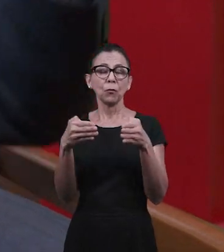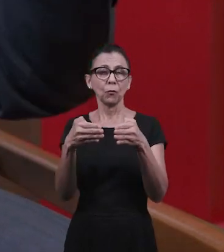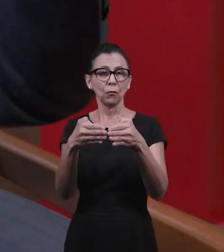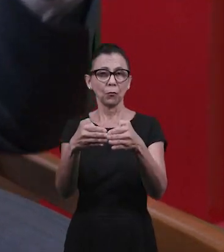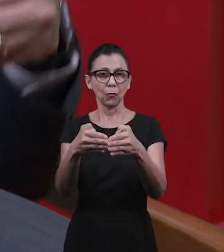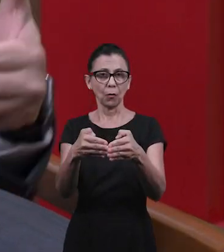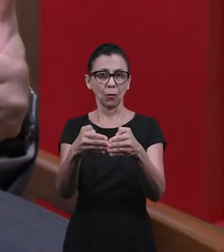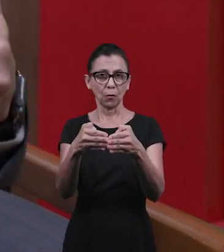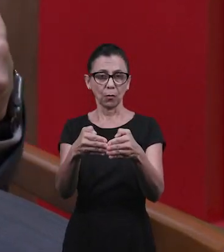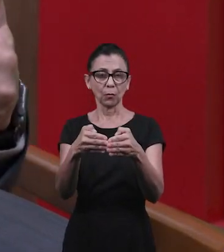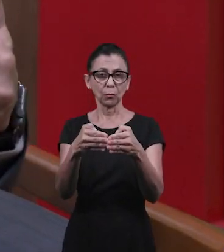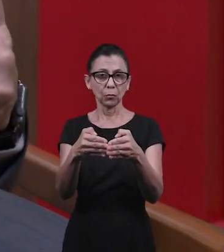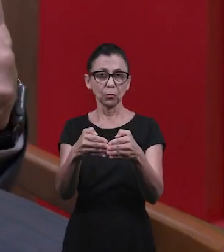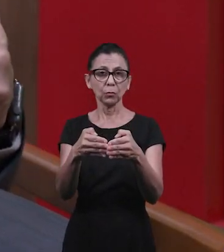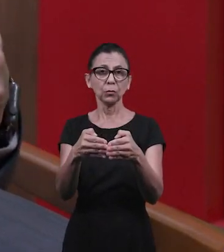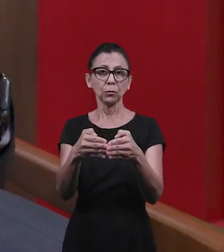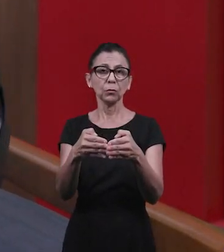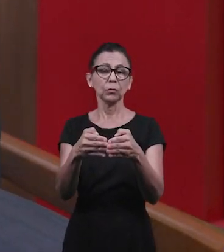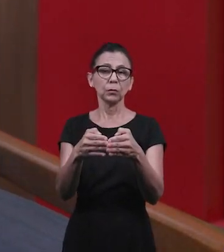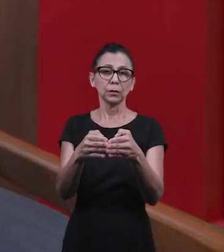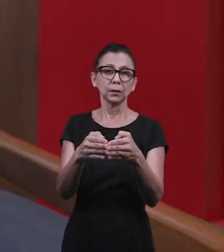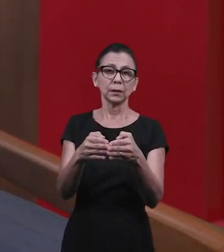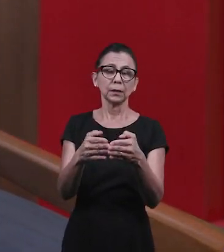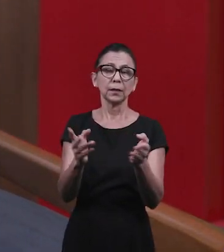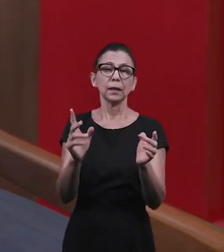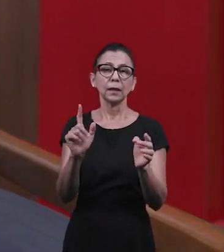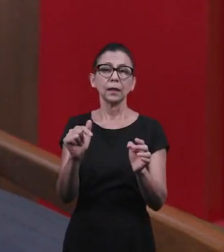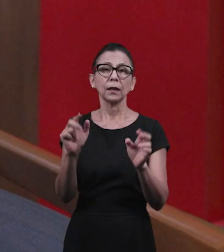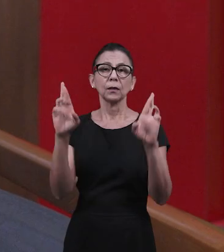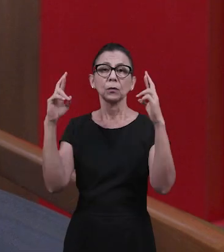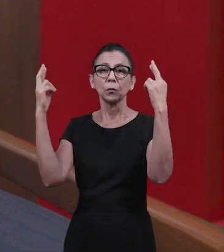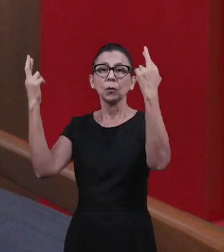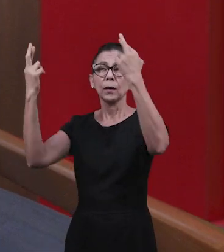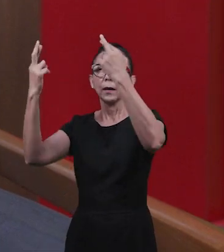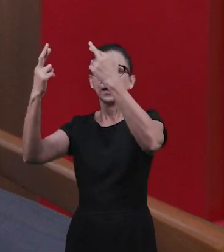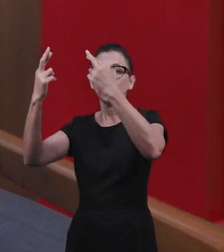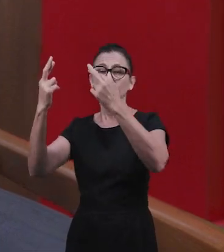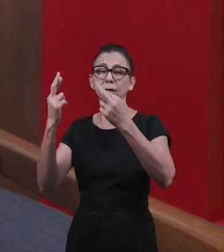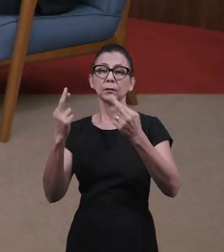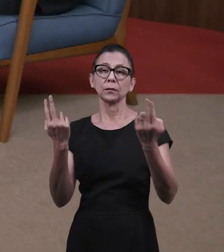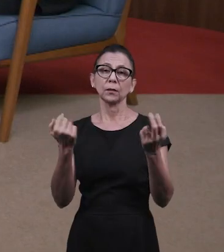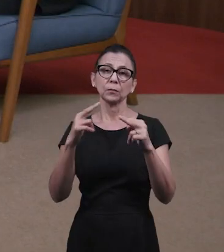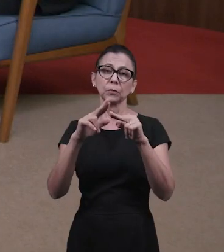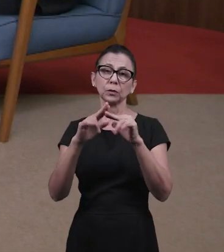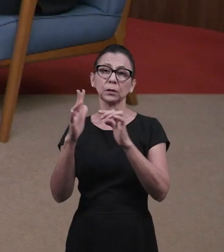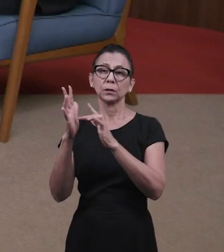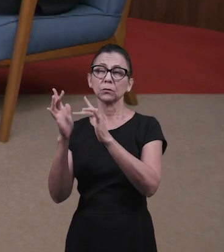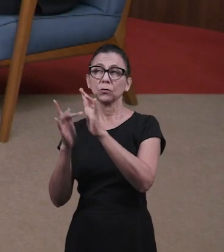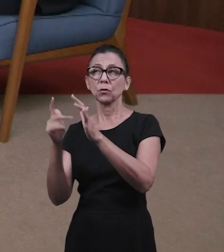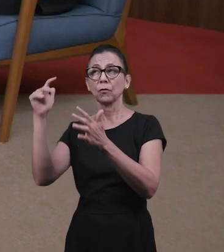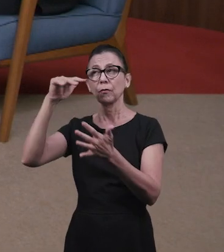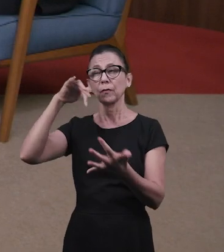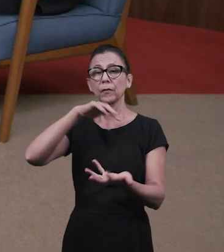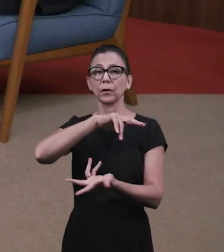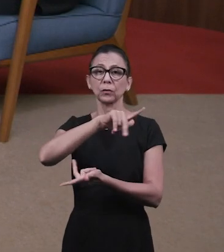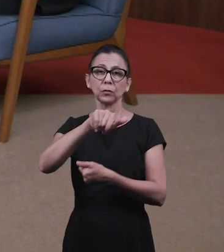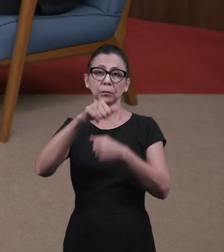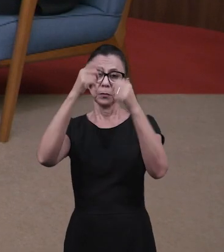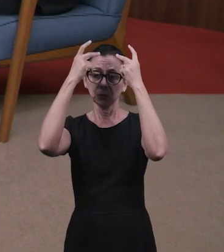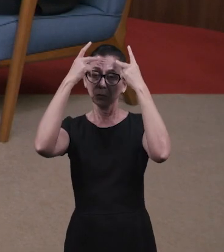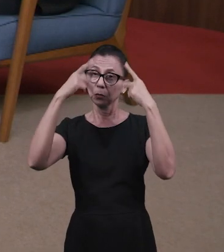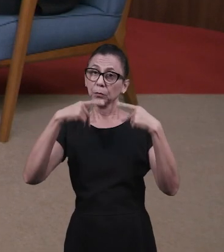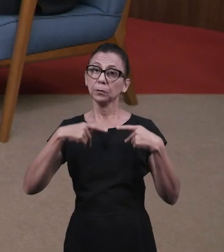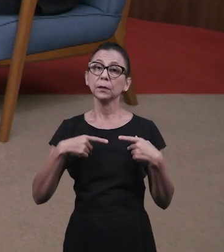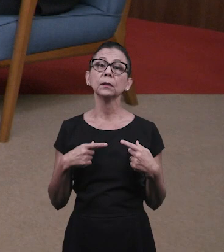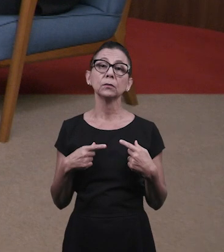principal de la venue de Jésus au monde, a toujours été le royaume. Et c'est aussi comme ça dans l'Évangile aujourd'hui. Et le Seigneur Jésus